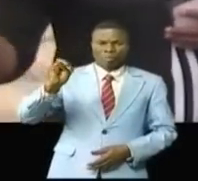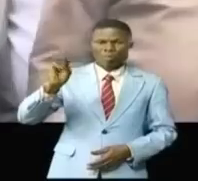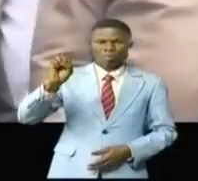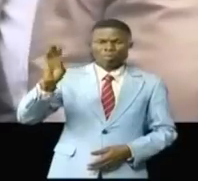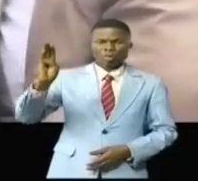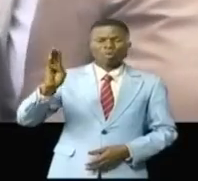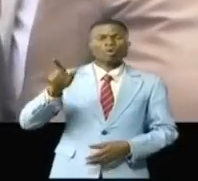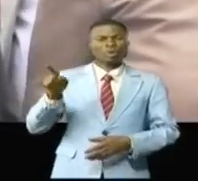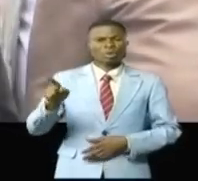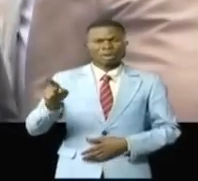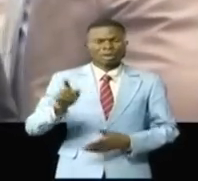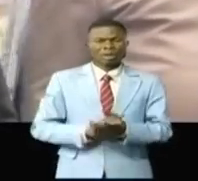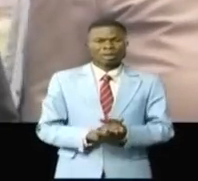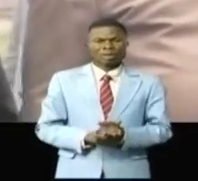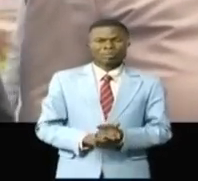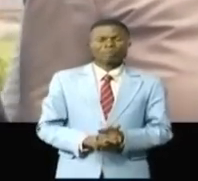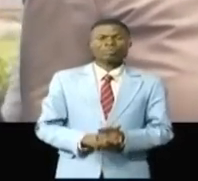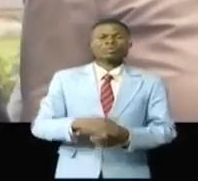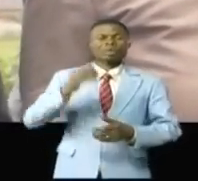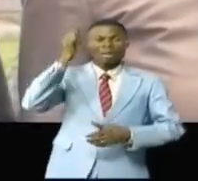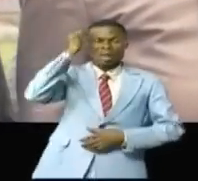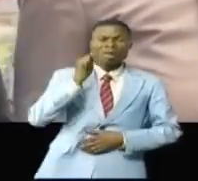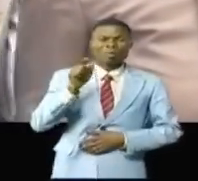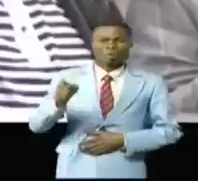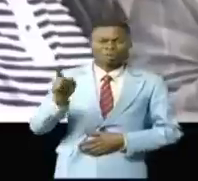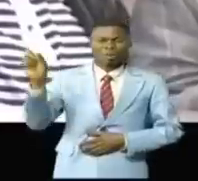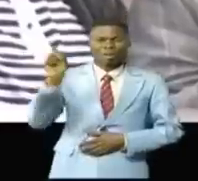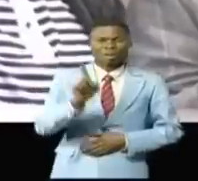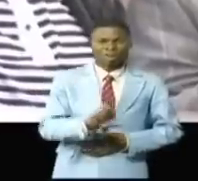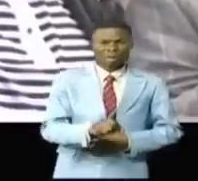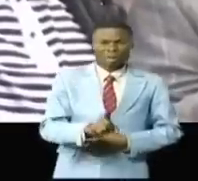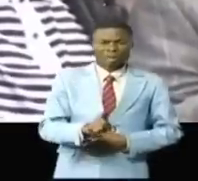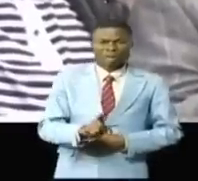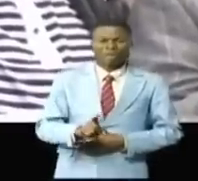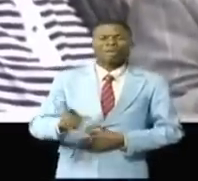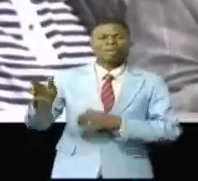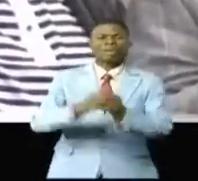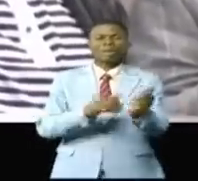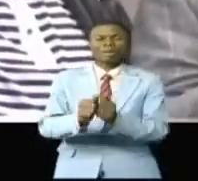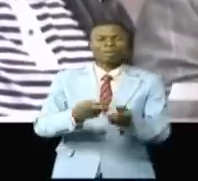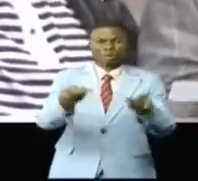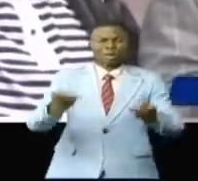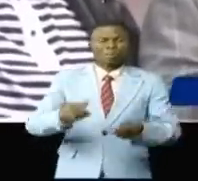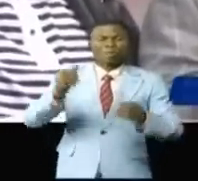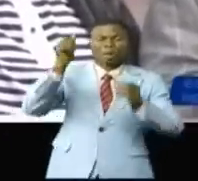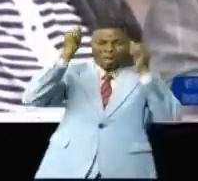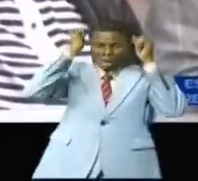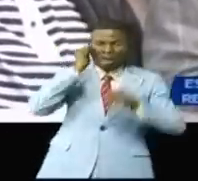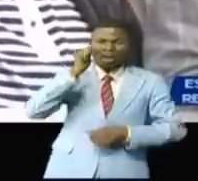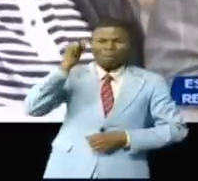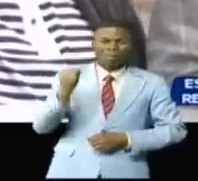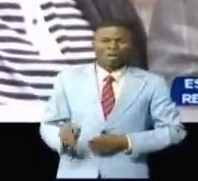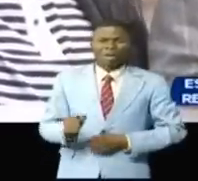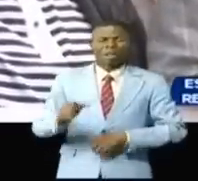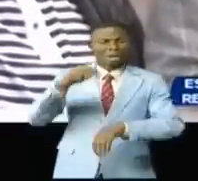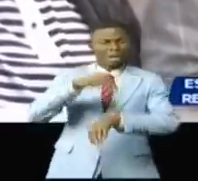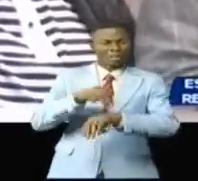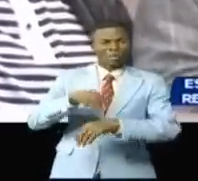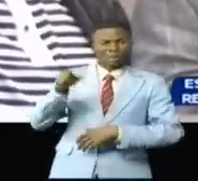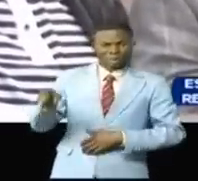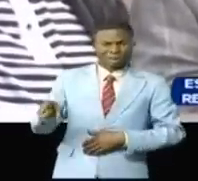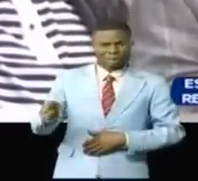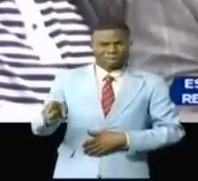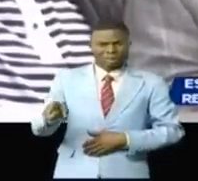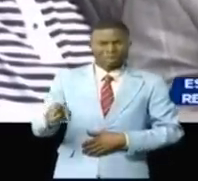Mongo. Un navire du nom de Margaret est venu desservir dans nos ports, plus précisément dans le port de Matadi.